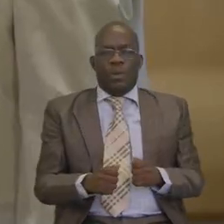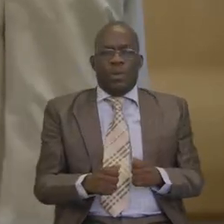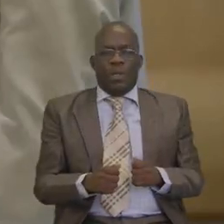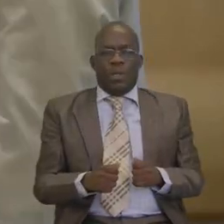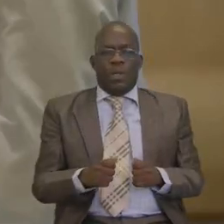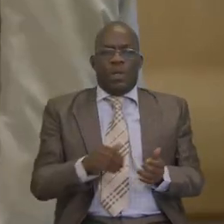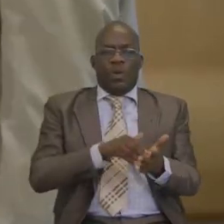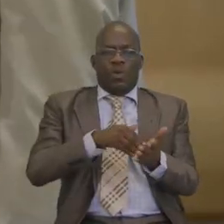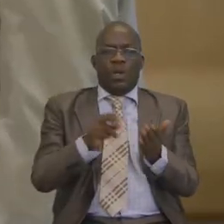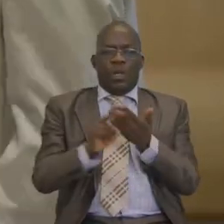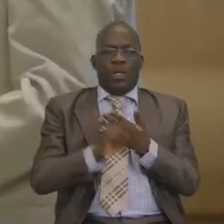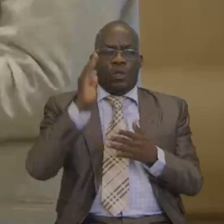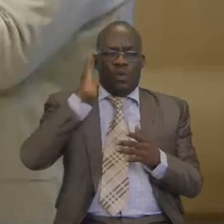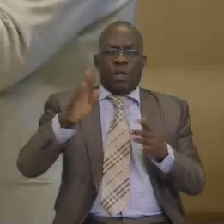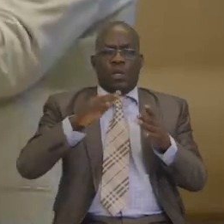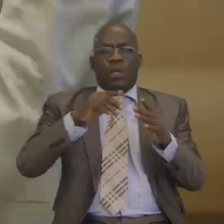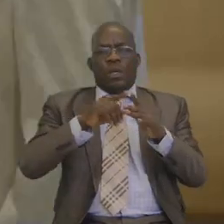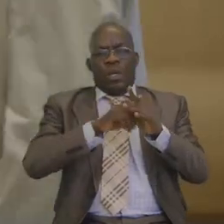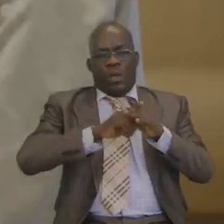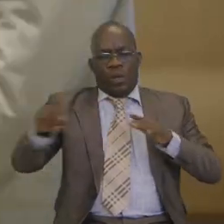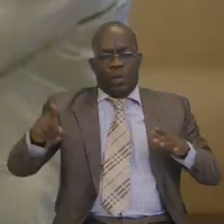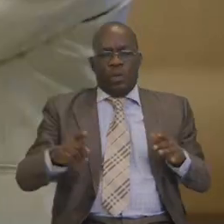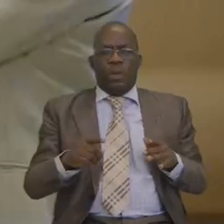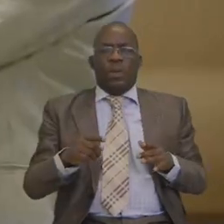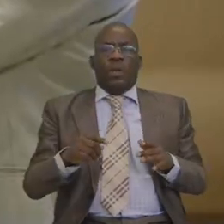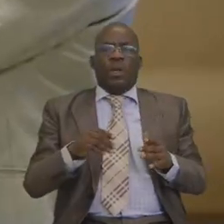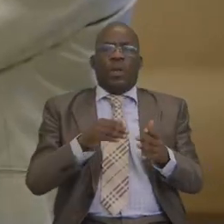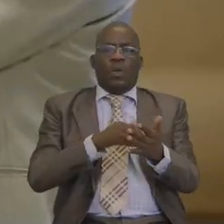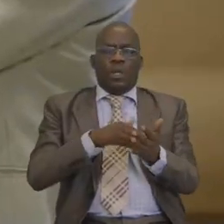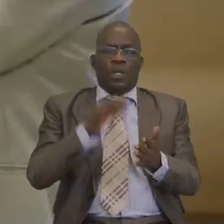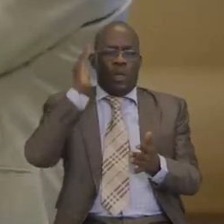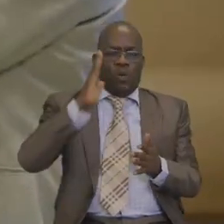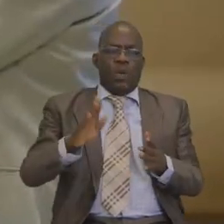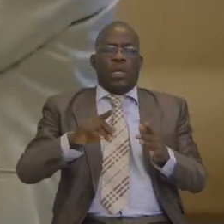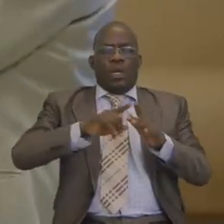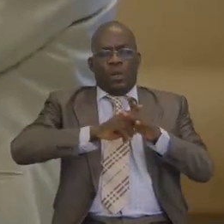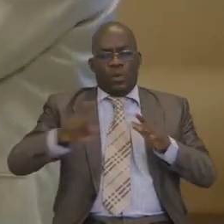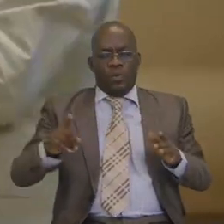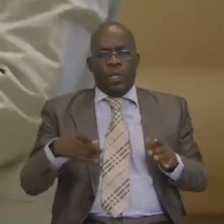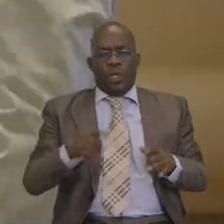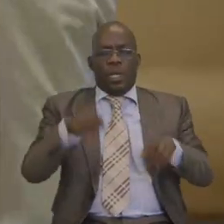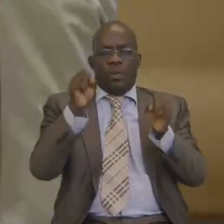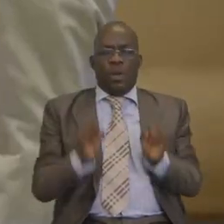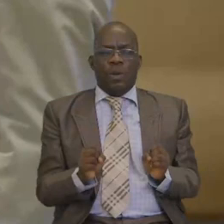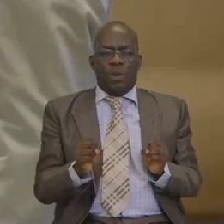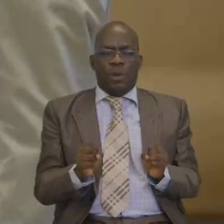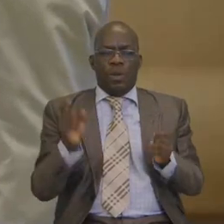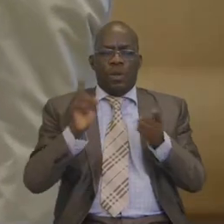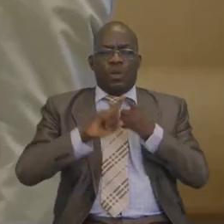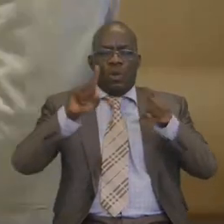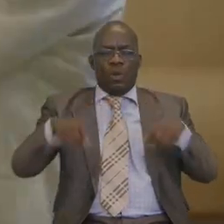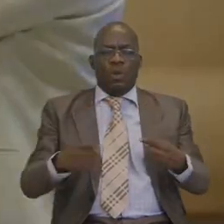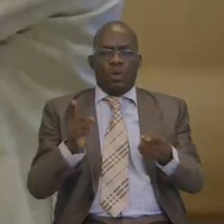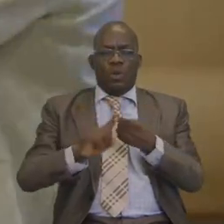La faiblesse va disparaître. La lenteur va disparaître et la puissance pour